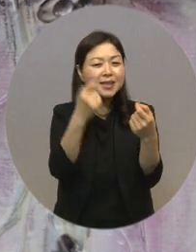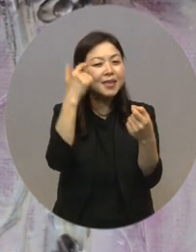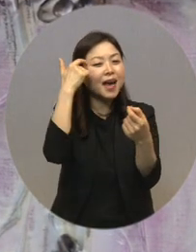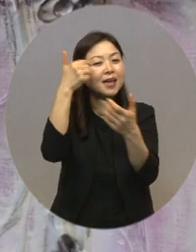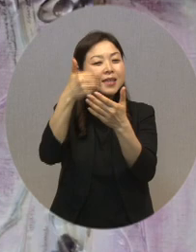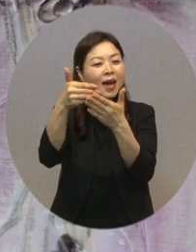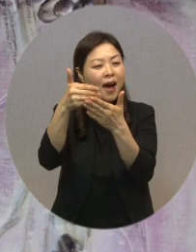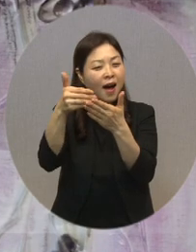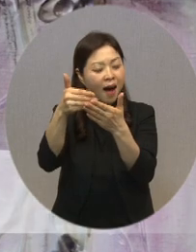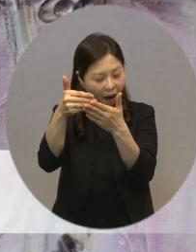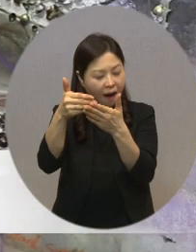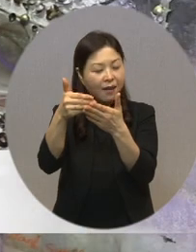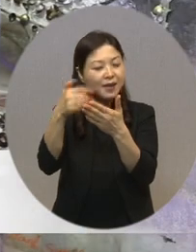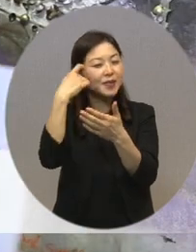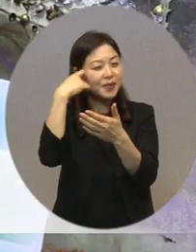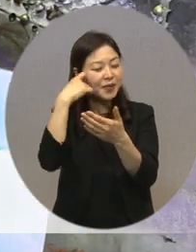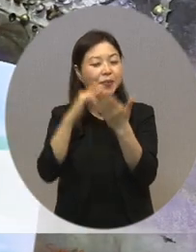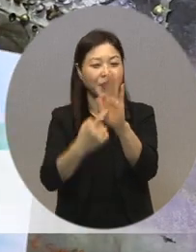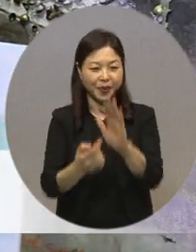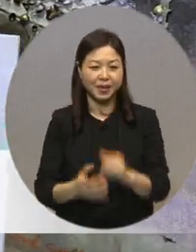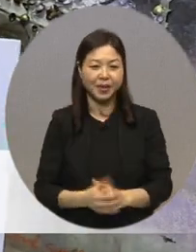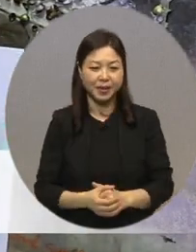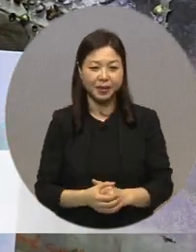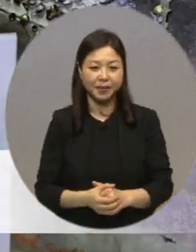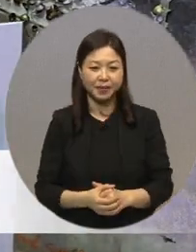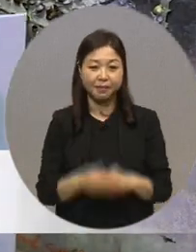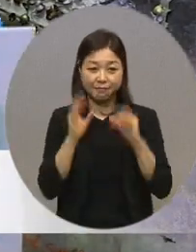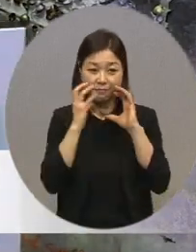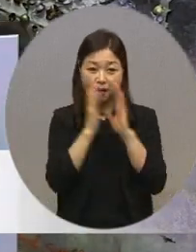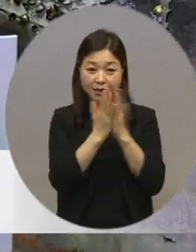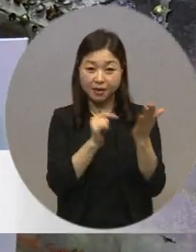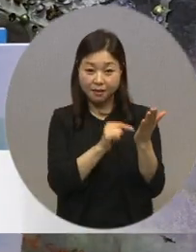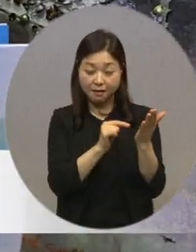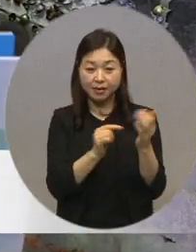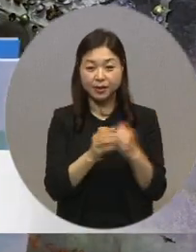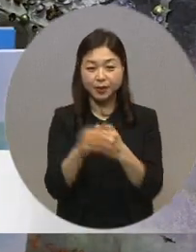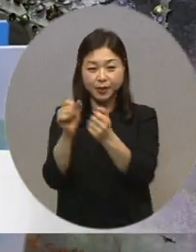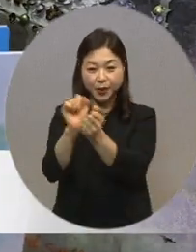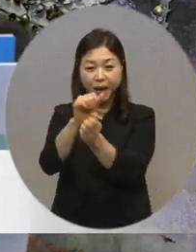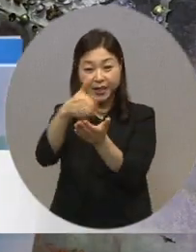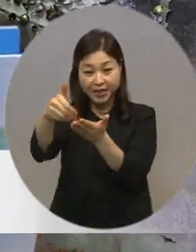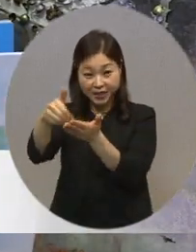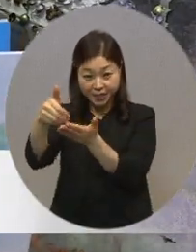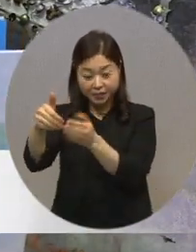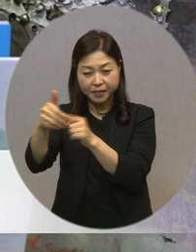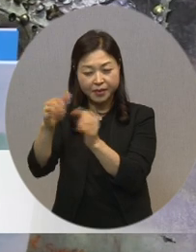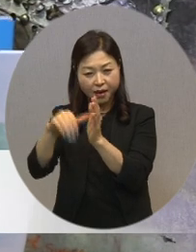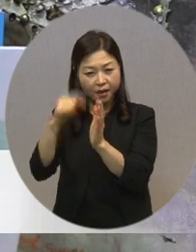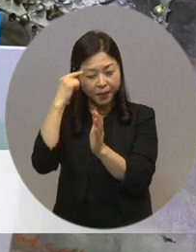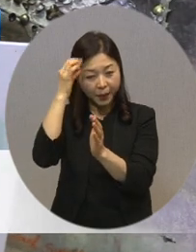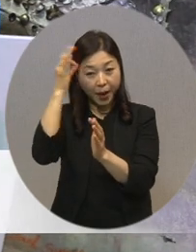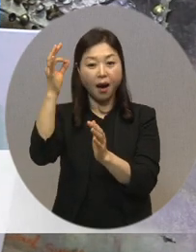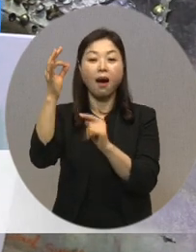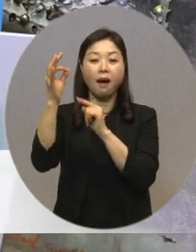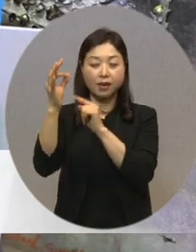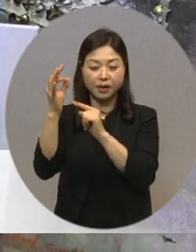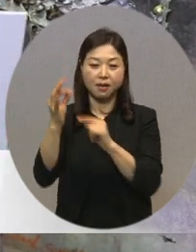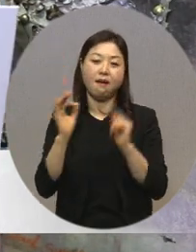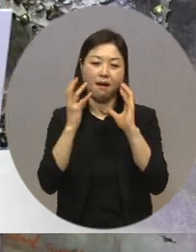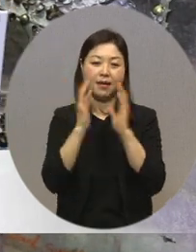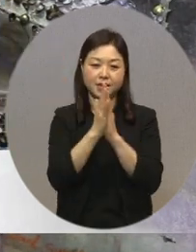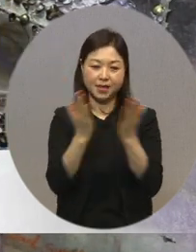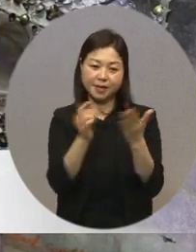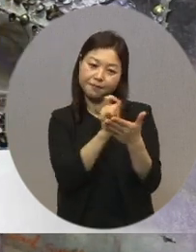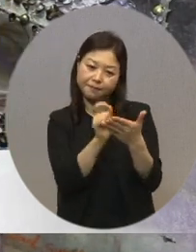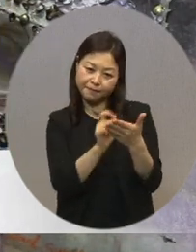작품을 풀어갑니다. 이 동화책은 갱조개 그림을 하면서 영감이 떠올라서 이 동화책을